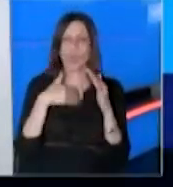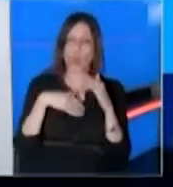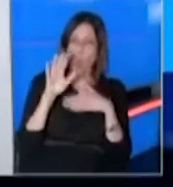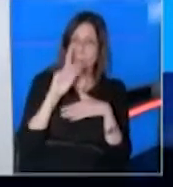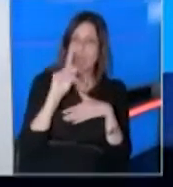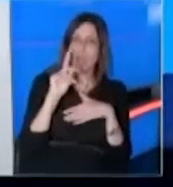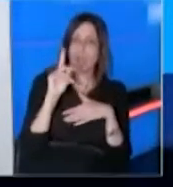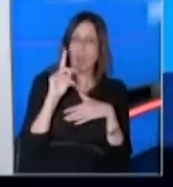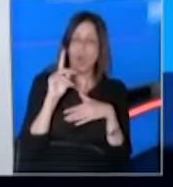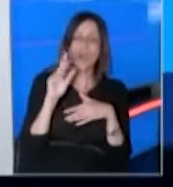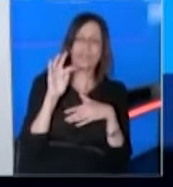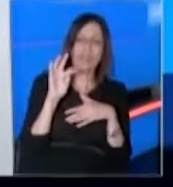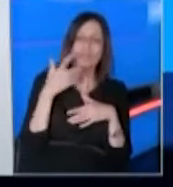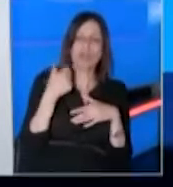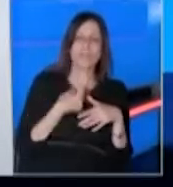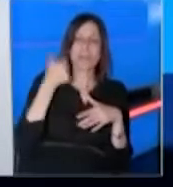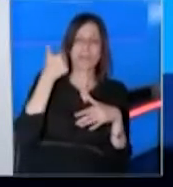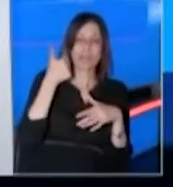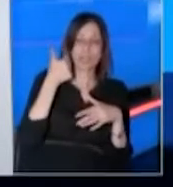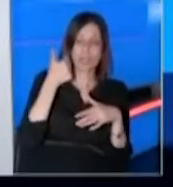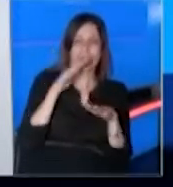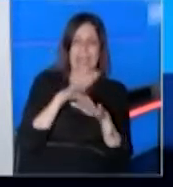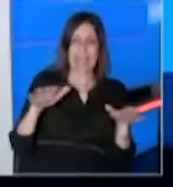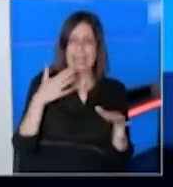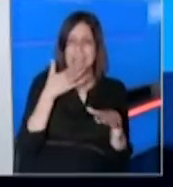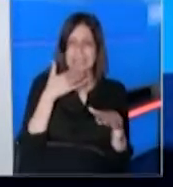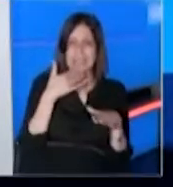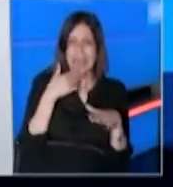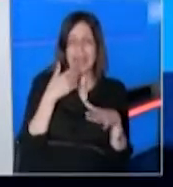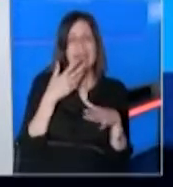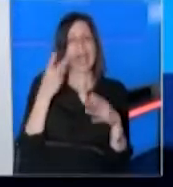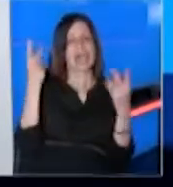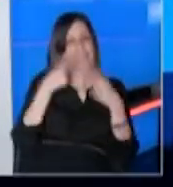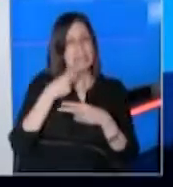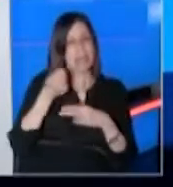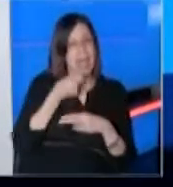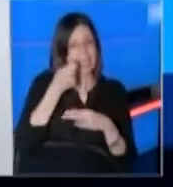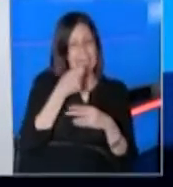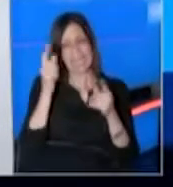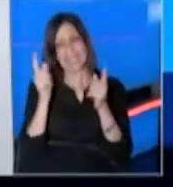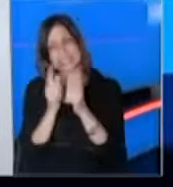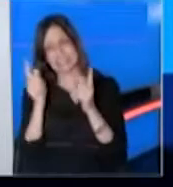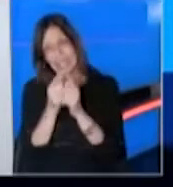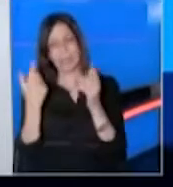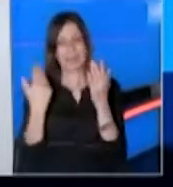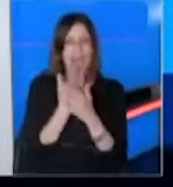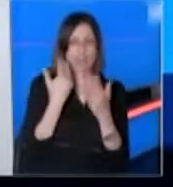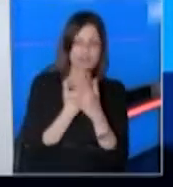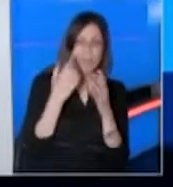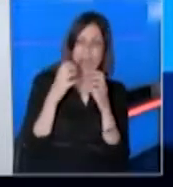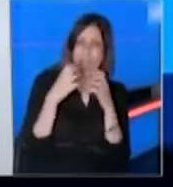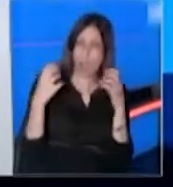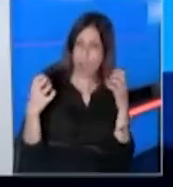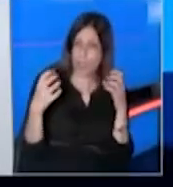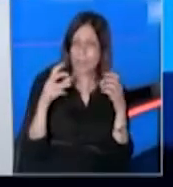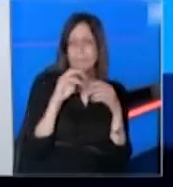היא לא בטאבו, רובה ככולה היא של מנהל רשות מקרקעי ישראל בהסכמי חכירה. הסכמי חכירה קצרים, מתחדשים, ארוכים.